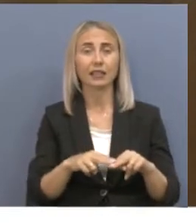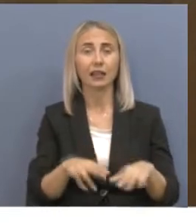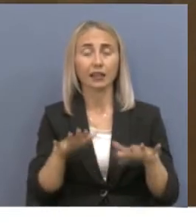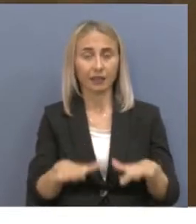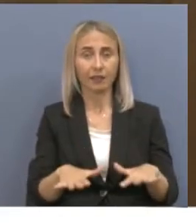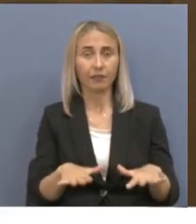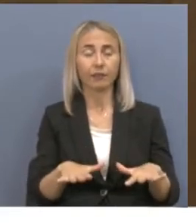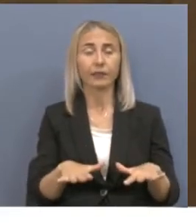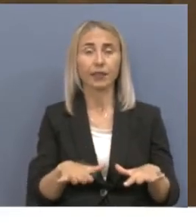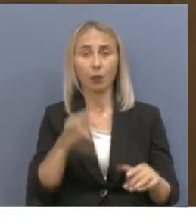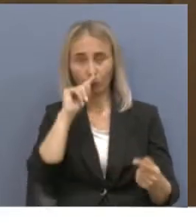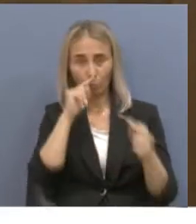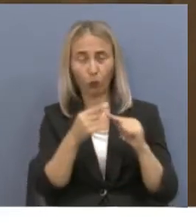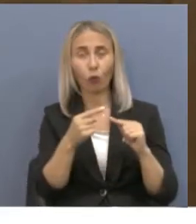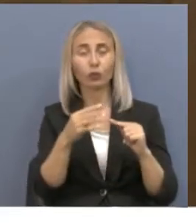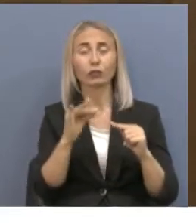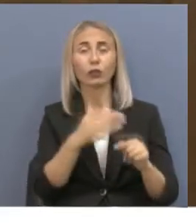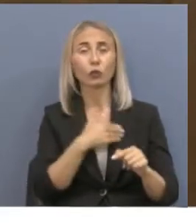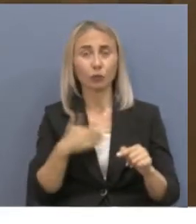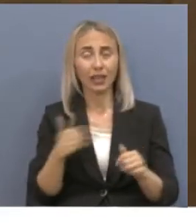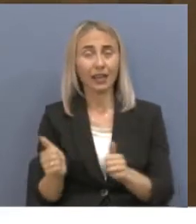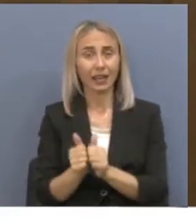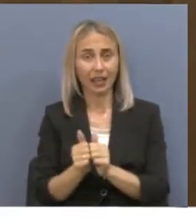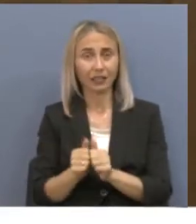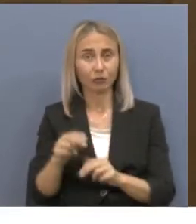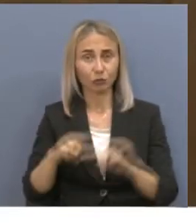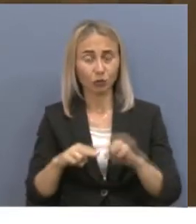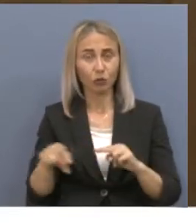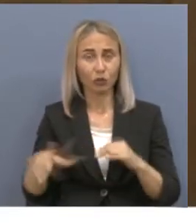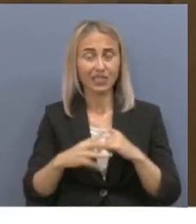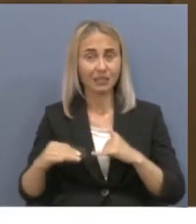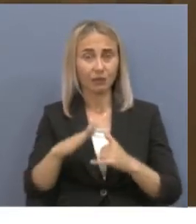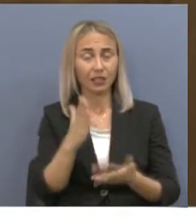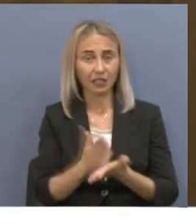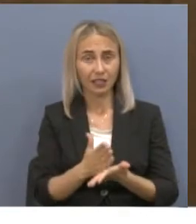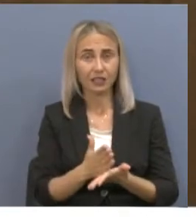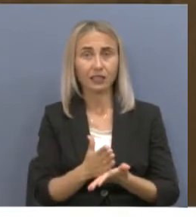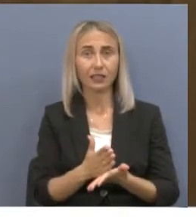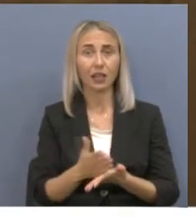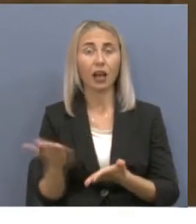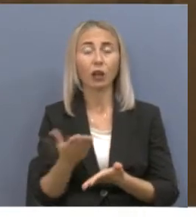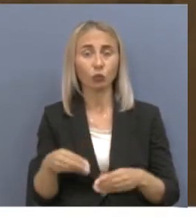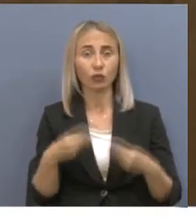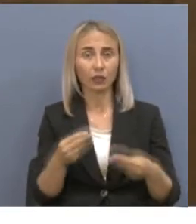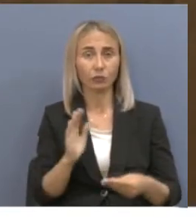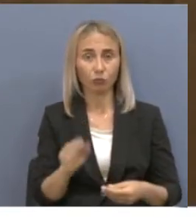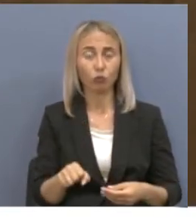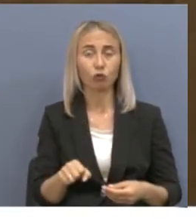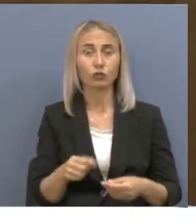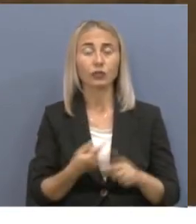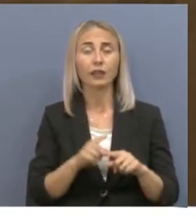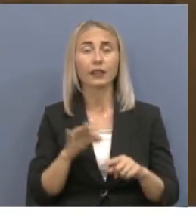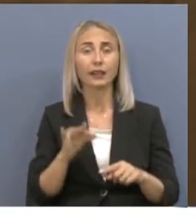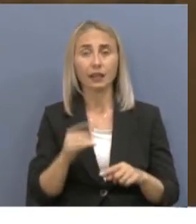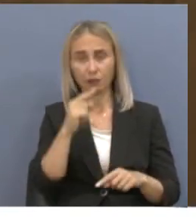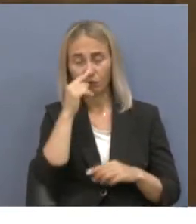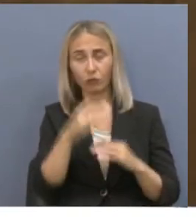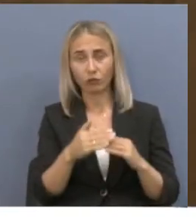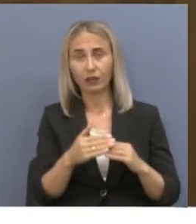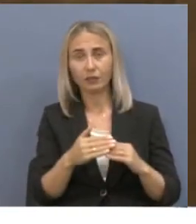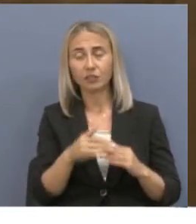областного противотуберкулезного диспансера. Там есть участок земли, который мы можем выделить. Буквально